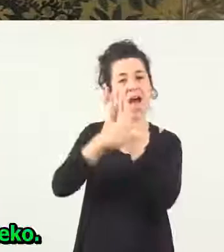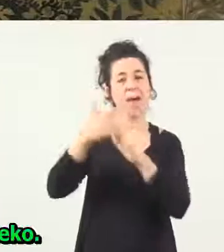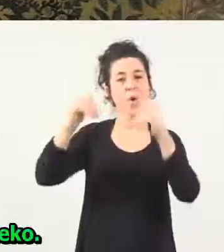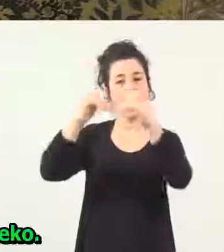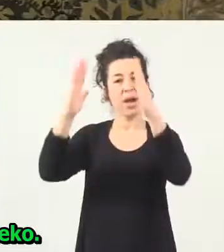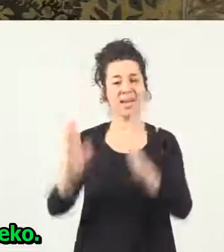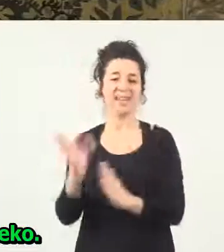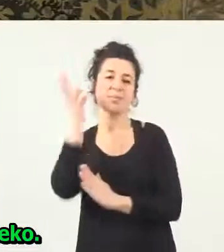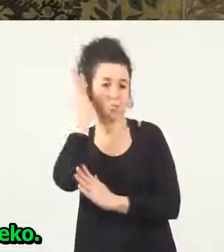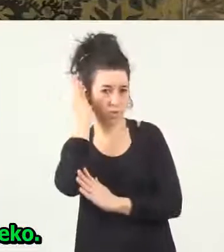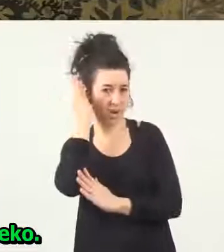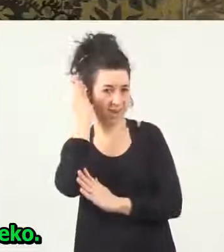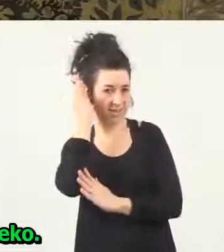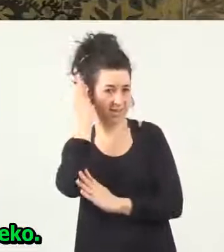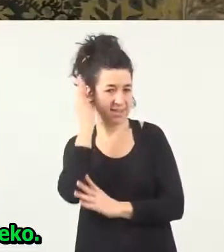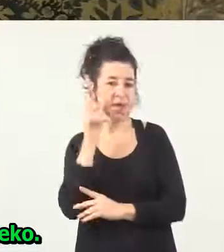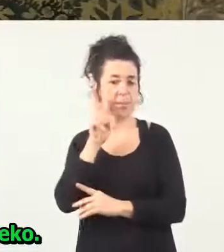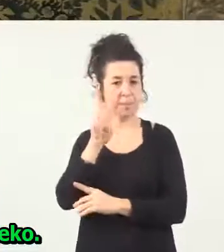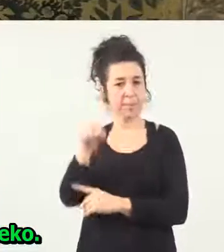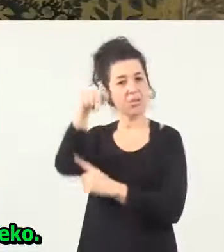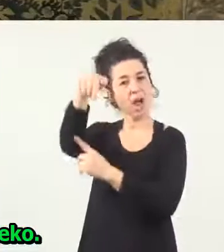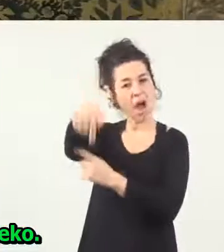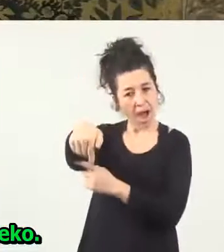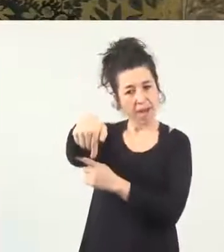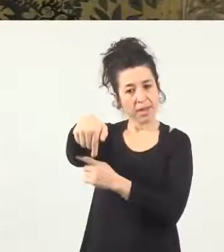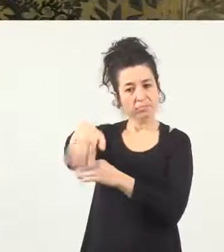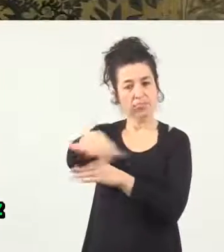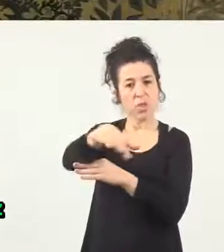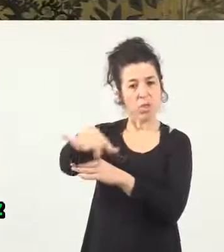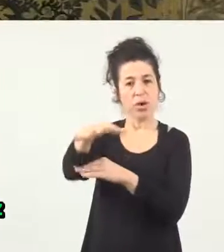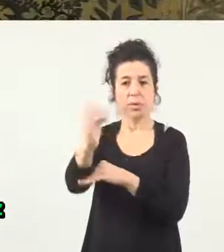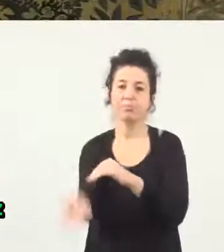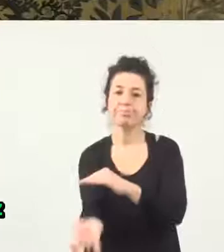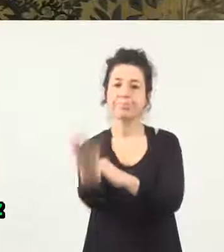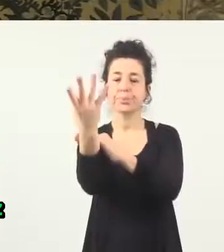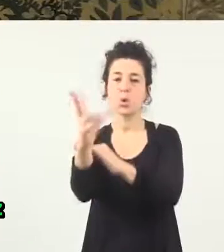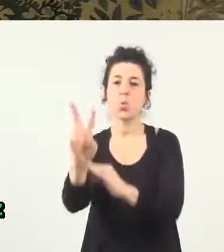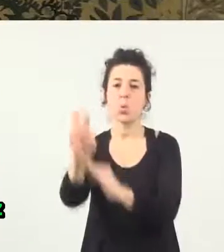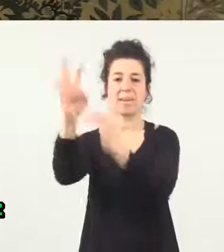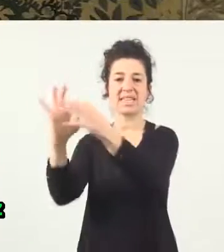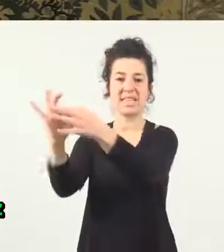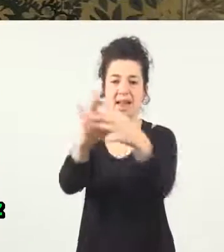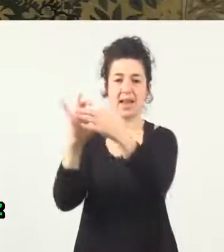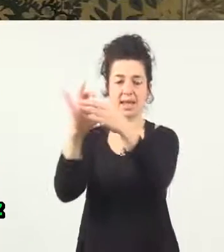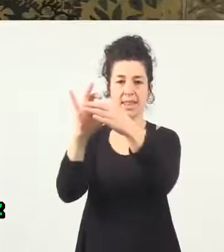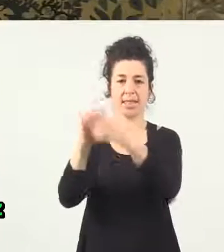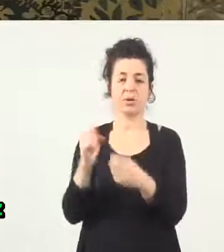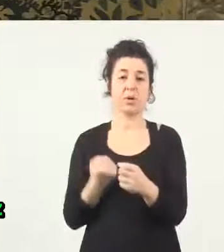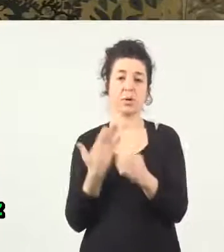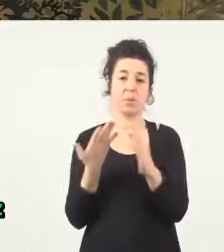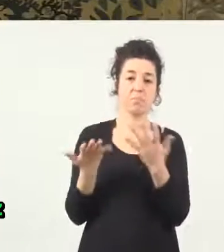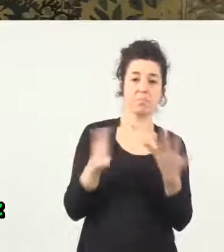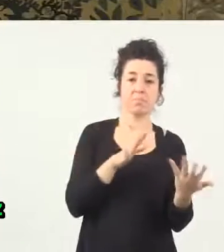ere bai ikustezakegu bat dela leku bat pizka eta aliantza berriak sortzeko. Bueno, pizka bat lehenengo ardatzarekin, ja,